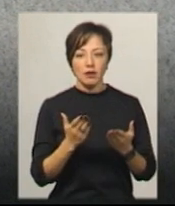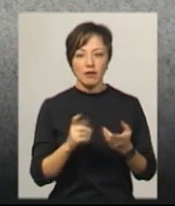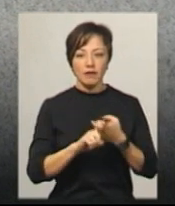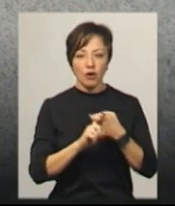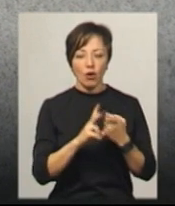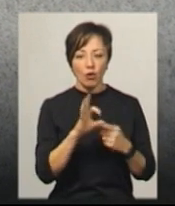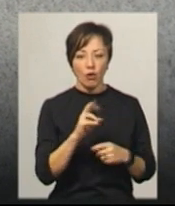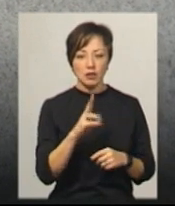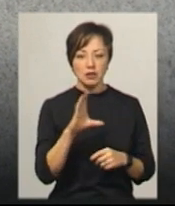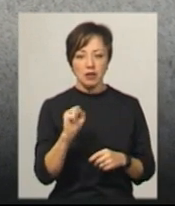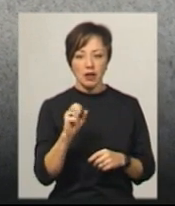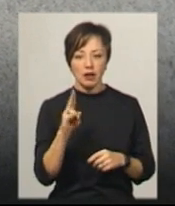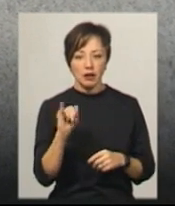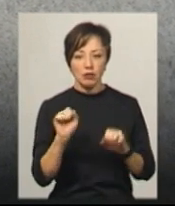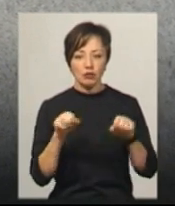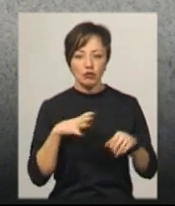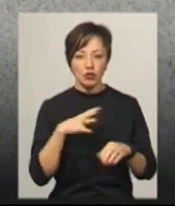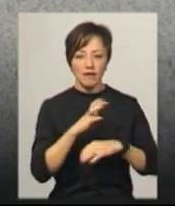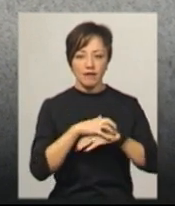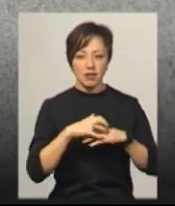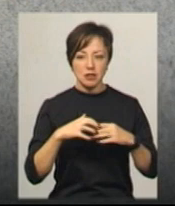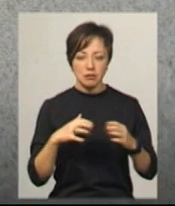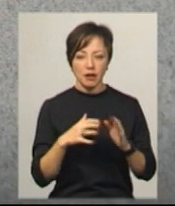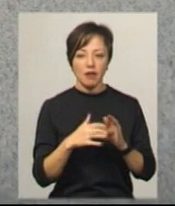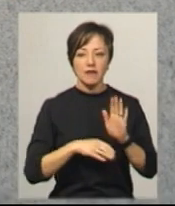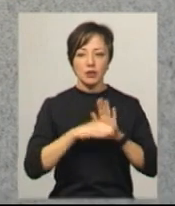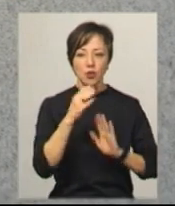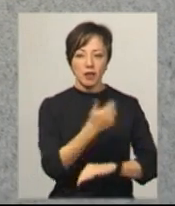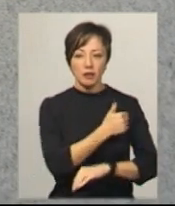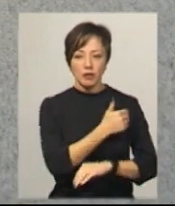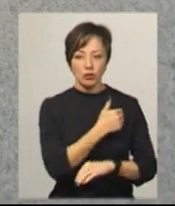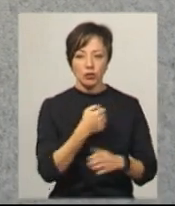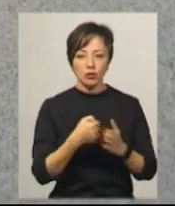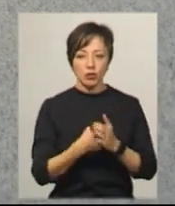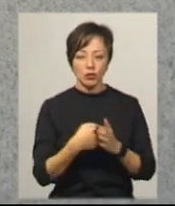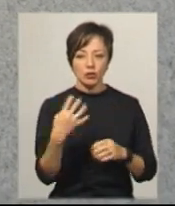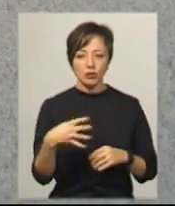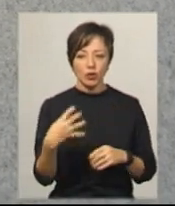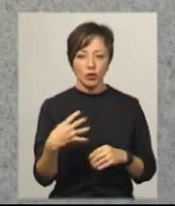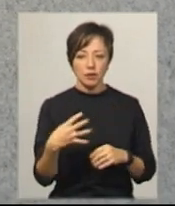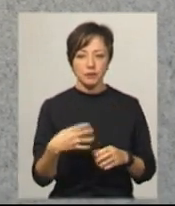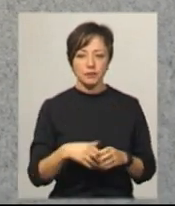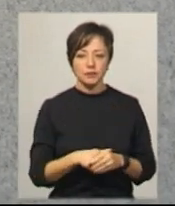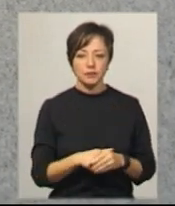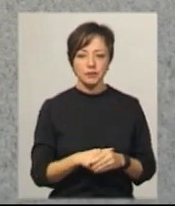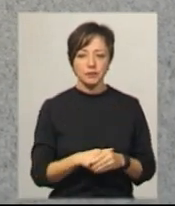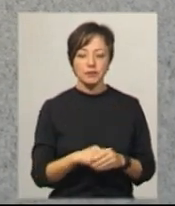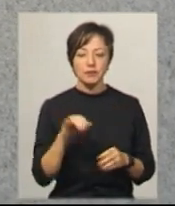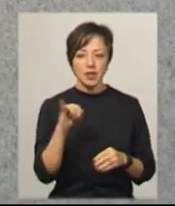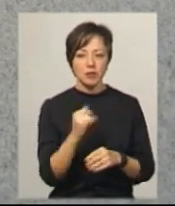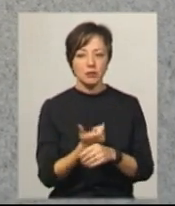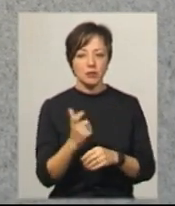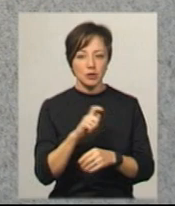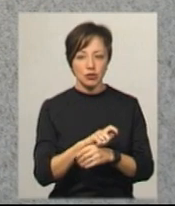коксакі, може бути висипка, дуже висока температура до 40 і вище.